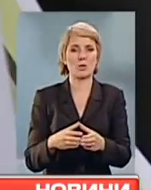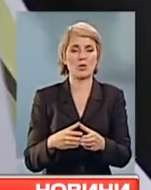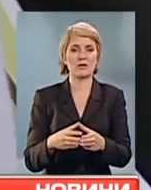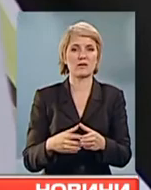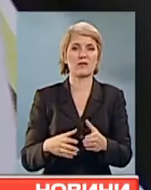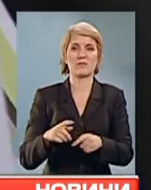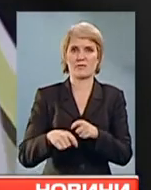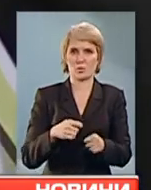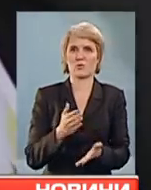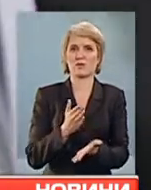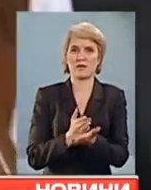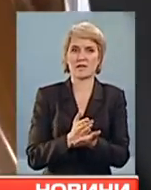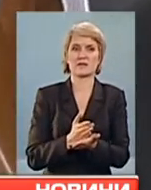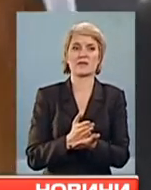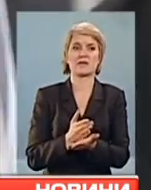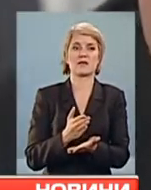среди нарушителей